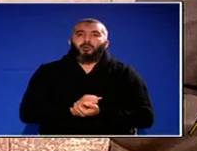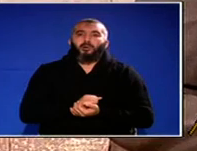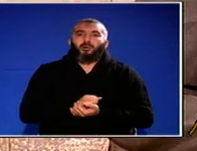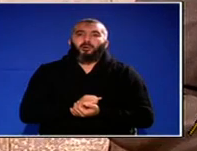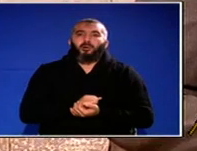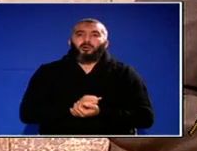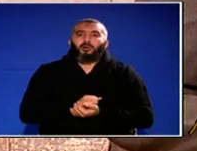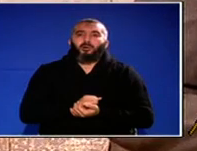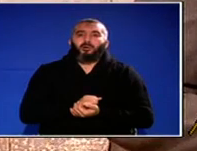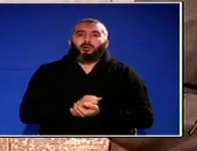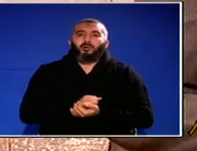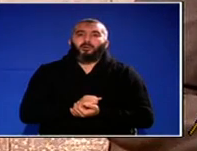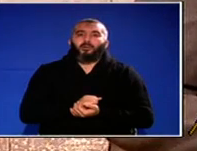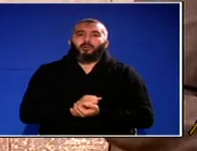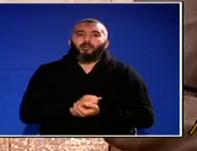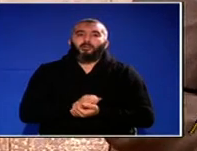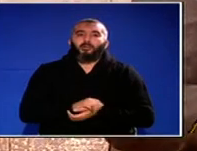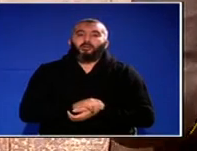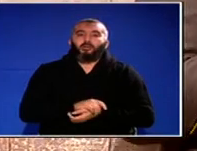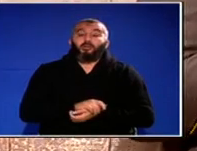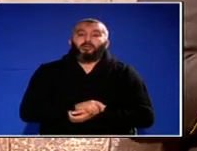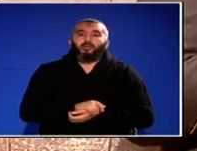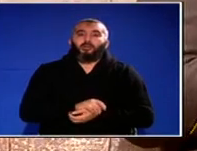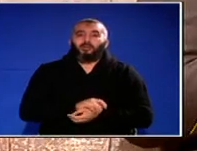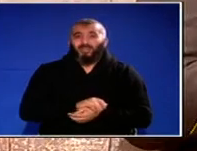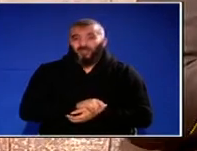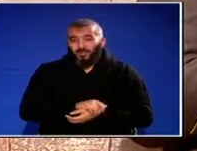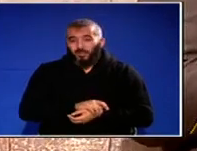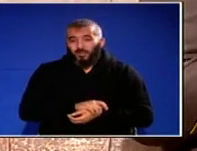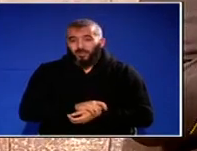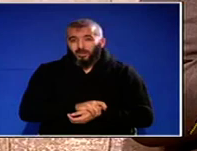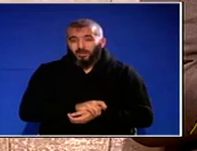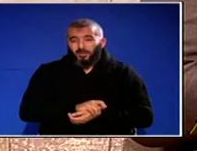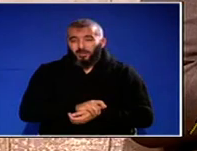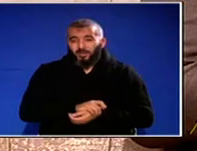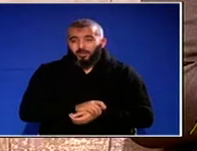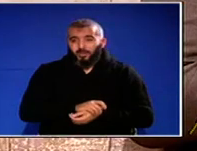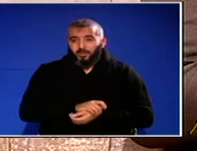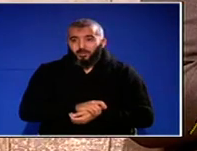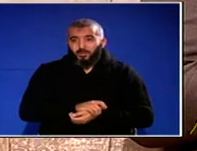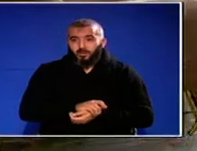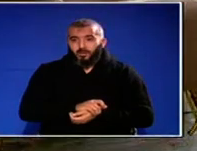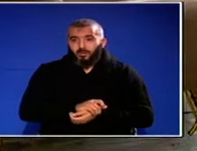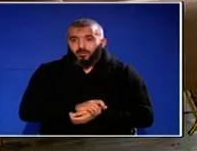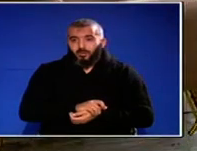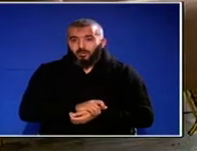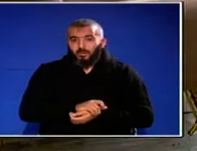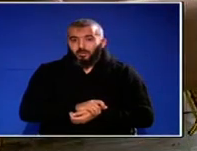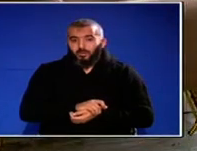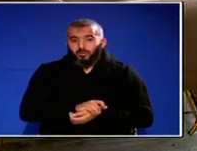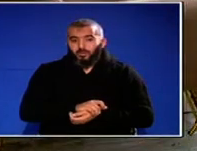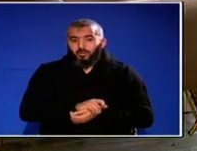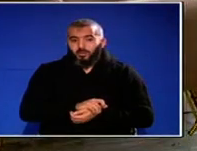توفي قبل الوالده لا لا استنى قبل الوالده ولا ام الوالده لا لا قبل الوالده هي اللي